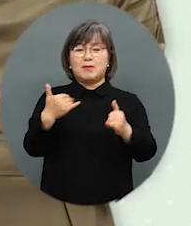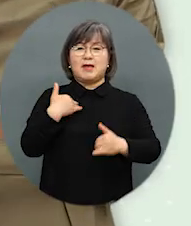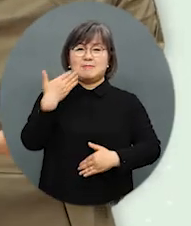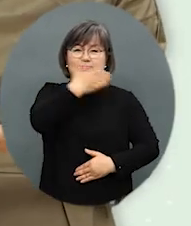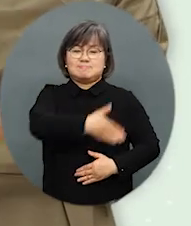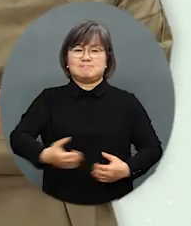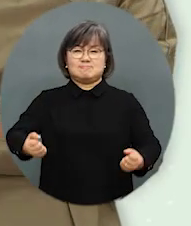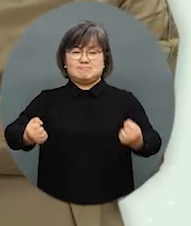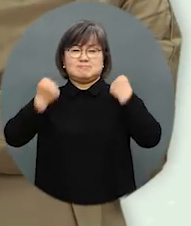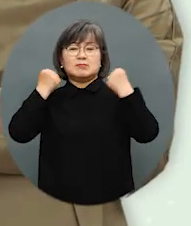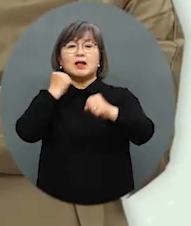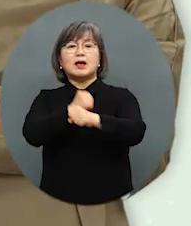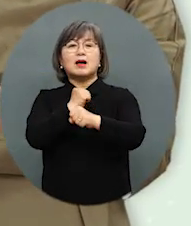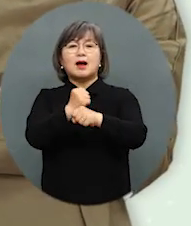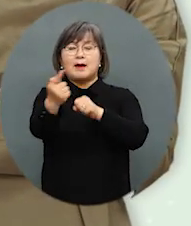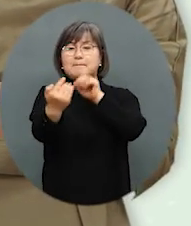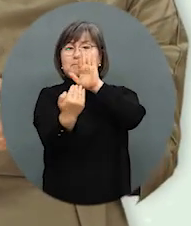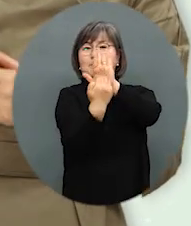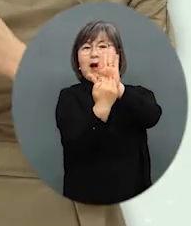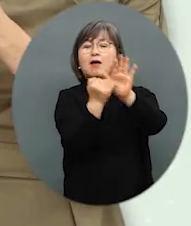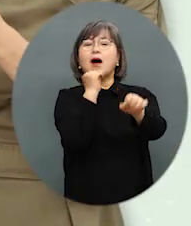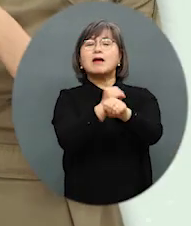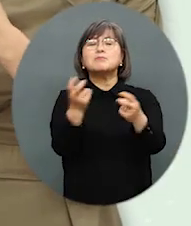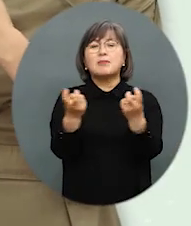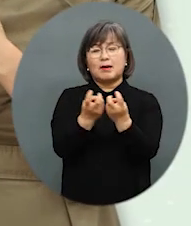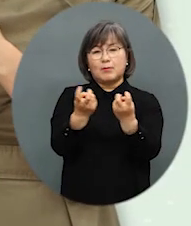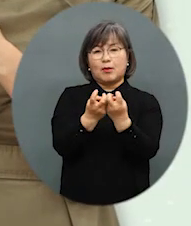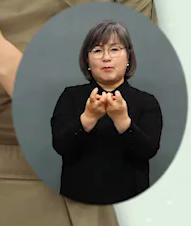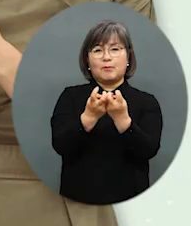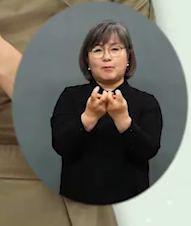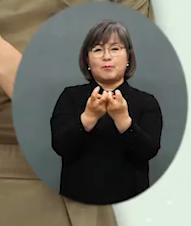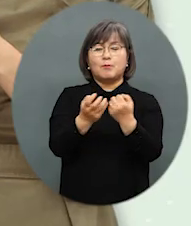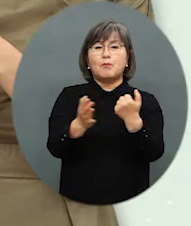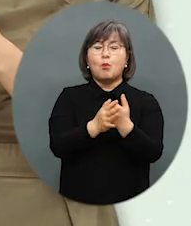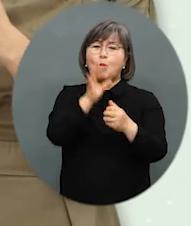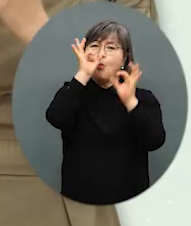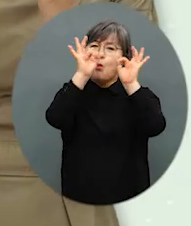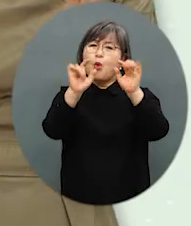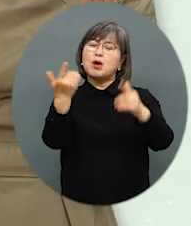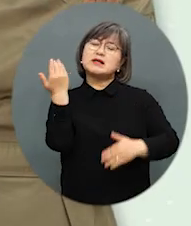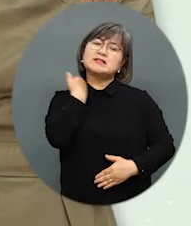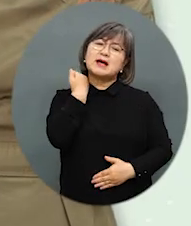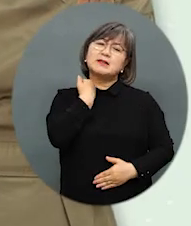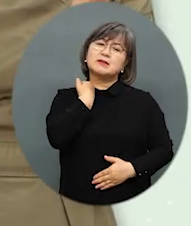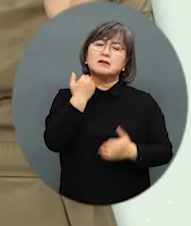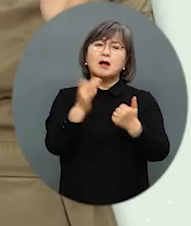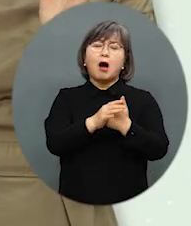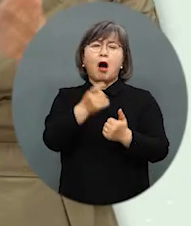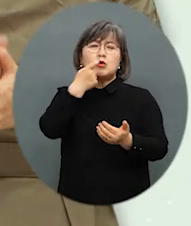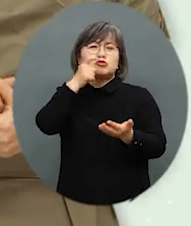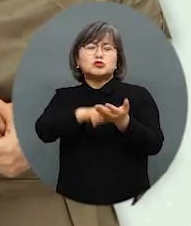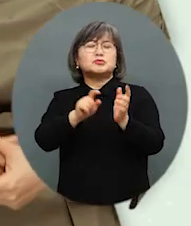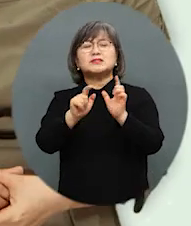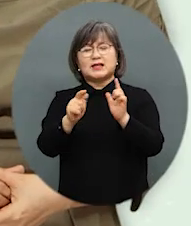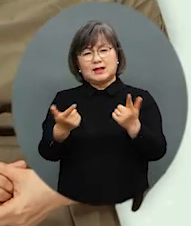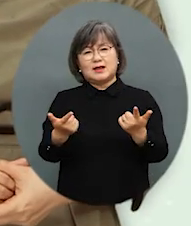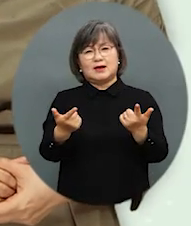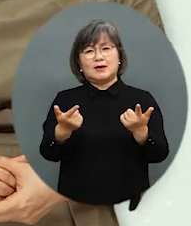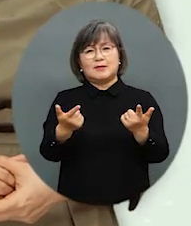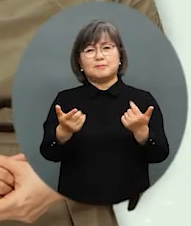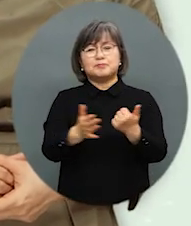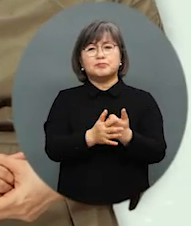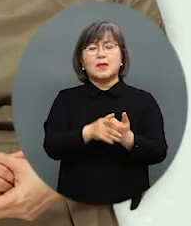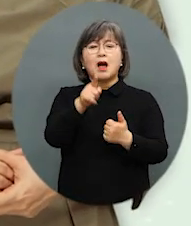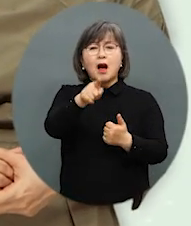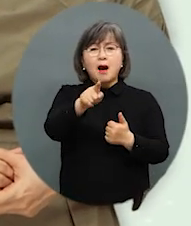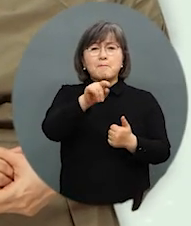사람의 면역력을 높여서 병원체로부터 방어하는 방법이에요. 보이지 않는 것을 알기는 참 어려운